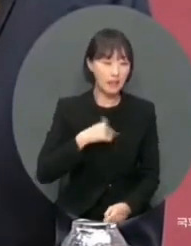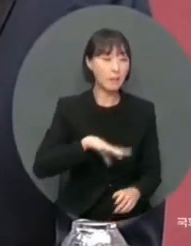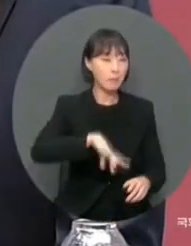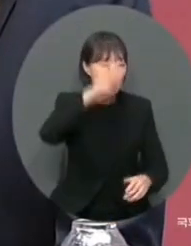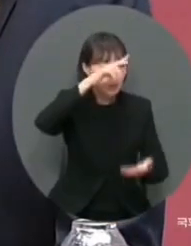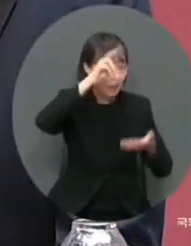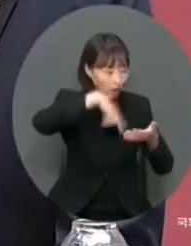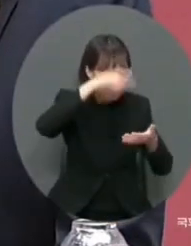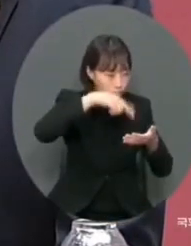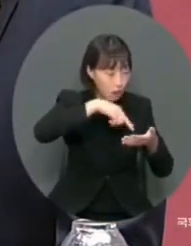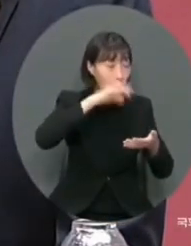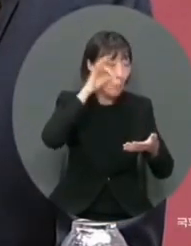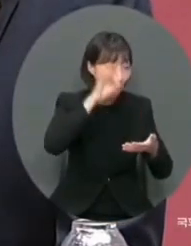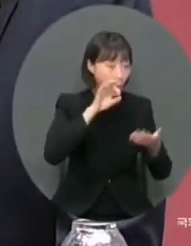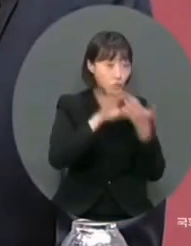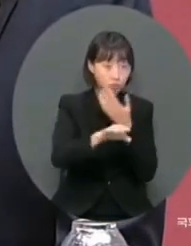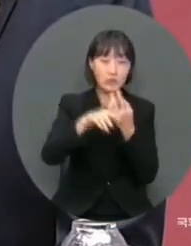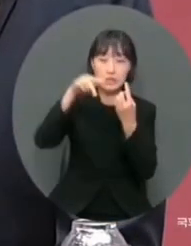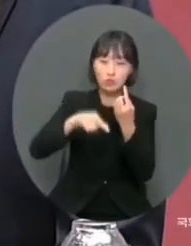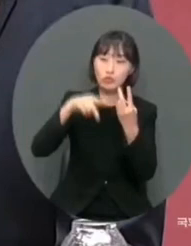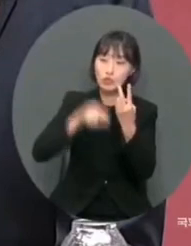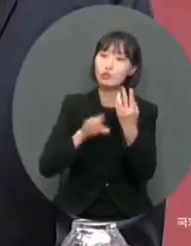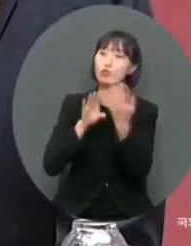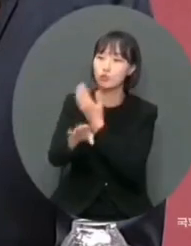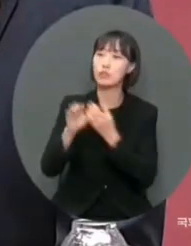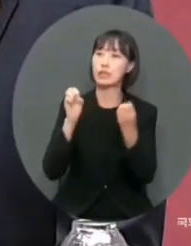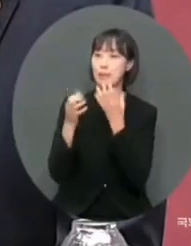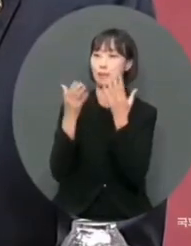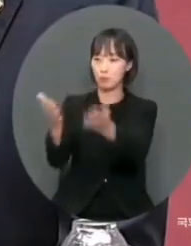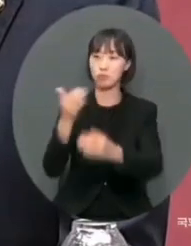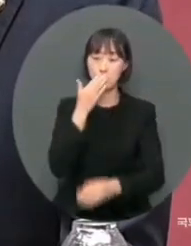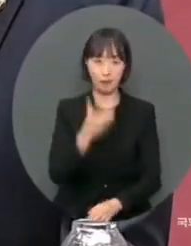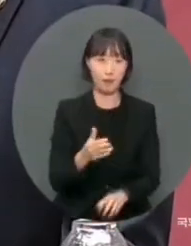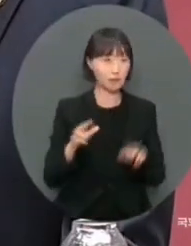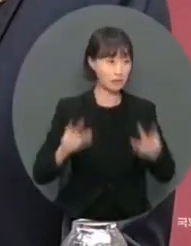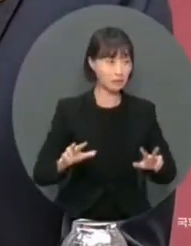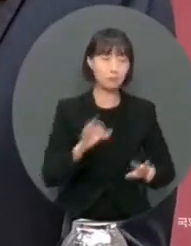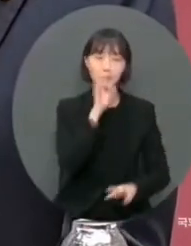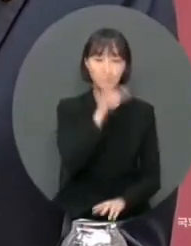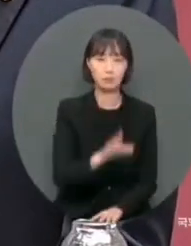해가지고 일주일, 이주일 뒤에 저 답변을 드리도록 하겠습니다.